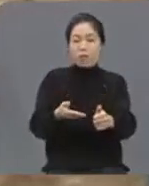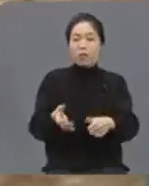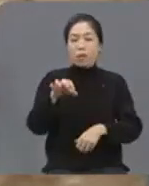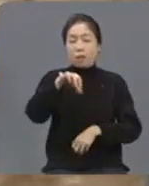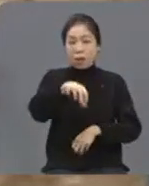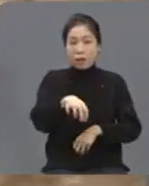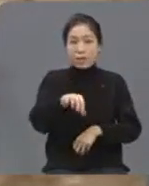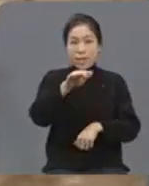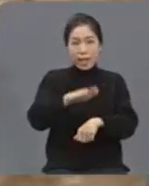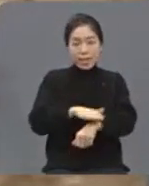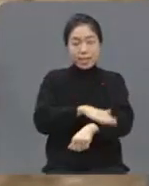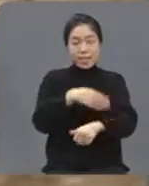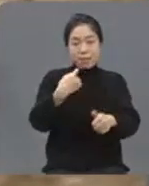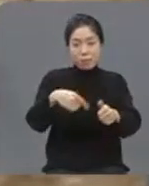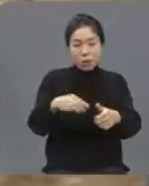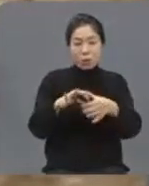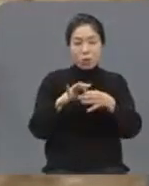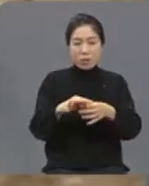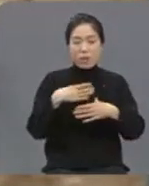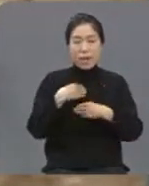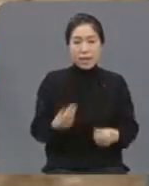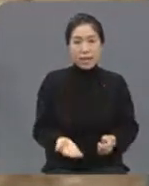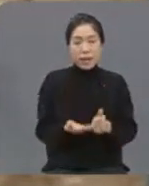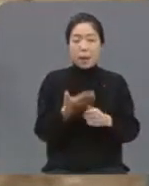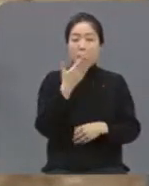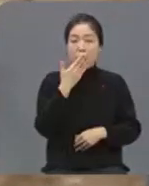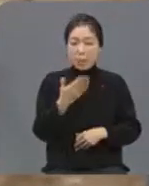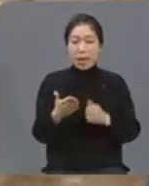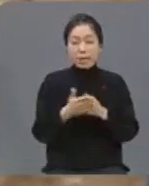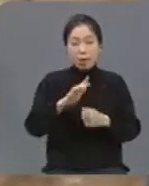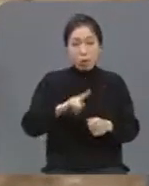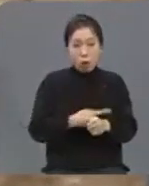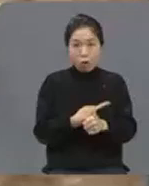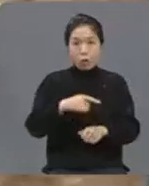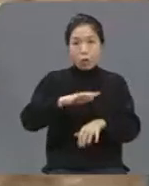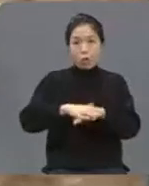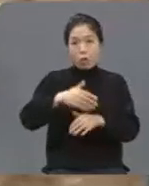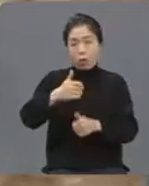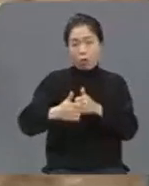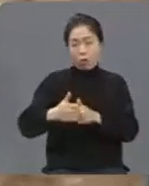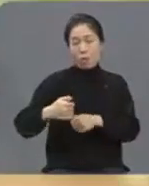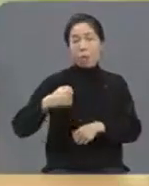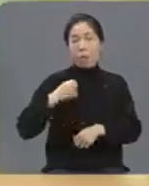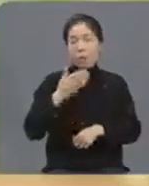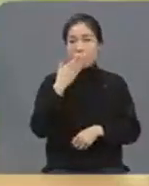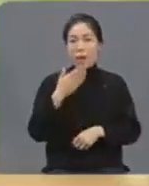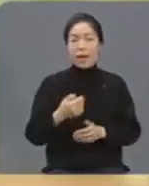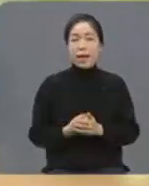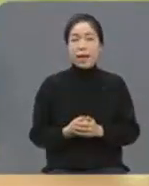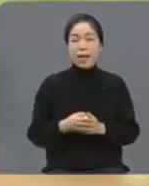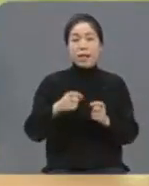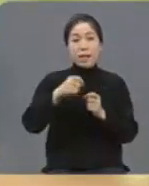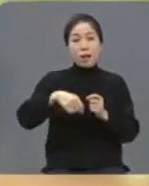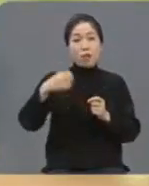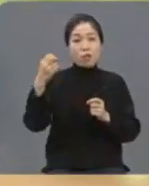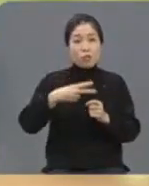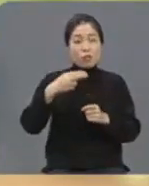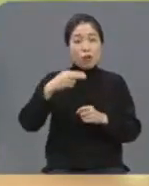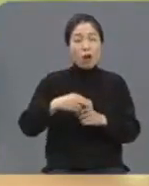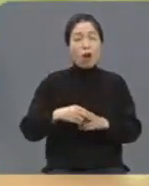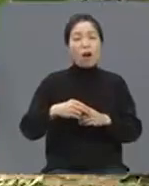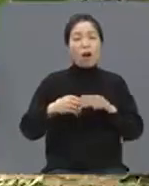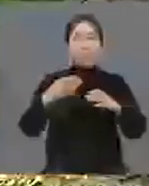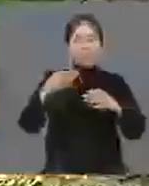시습 교육을 통해서 안정적인 생산할 수 있잖아요 그래서 이제 농업 경쟁력도 생기고 장성구 또 국내 면적